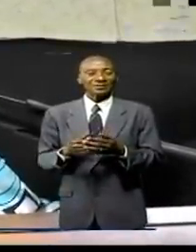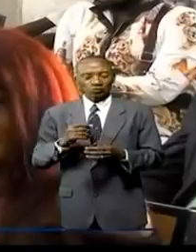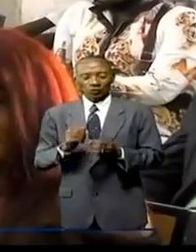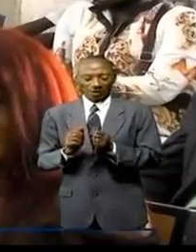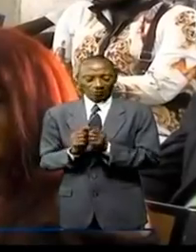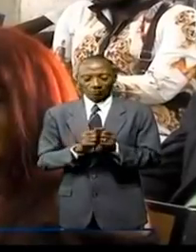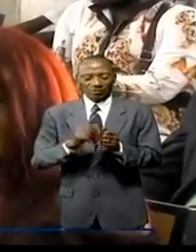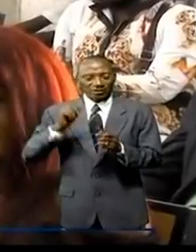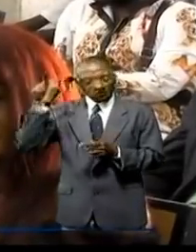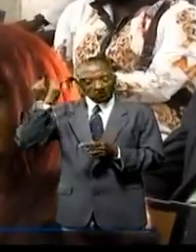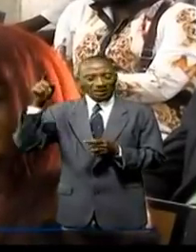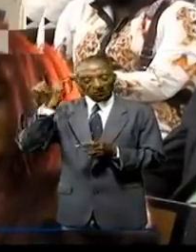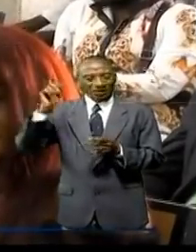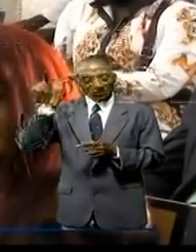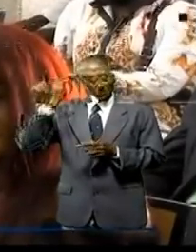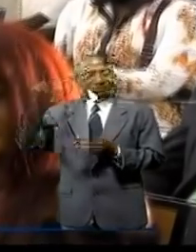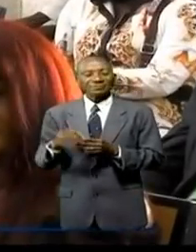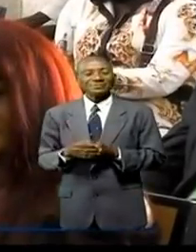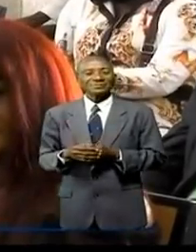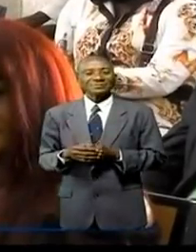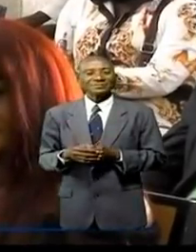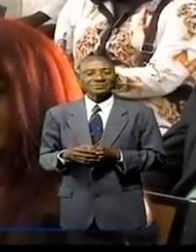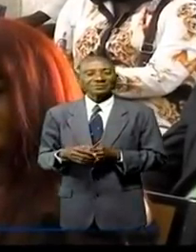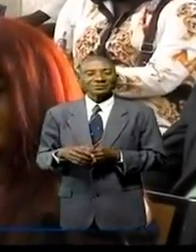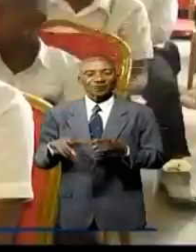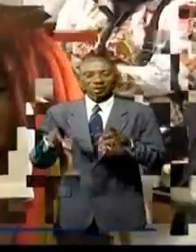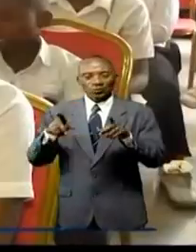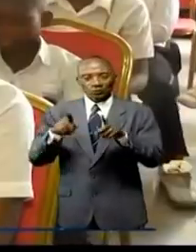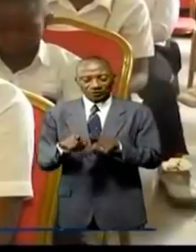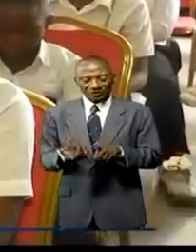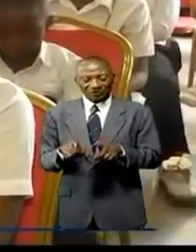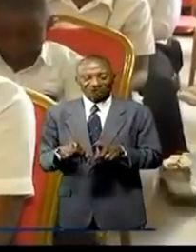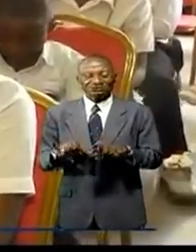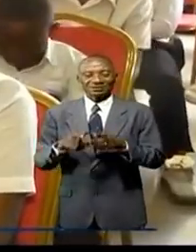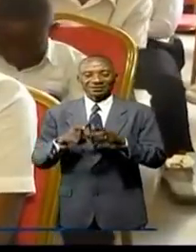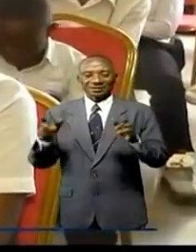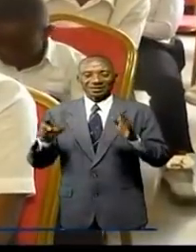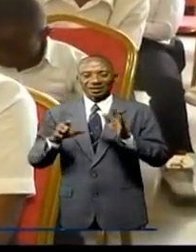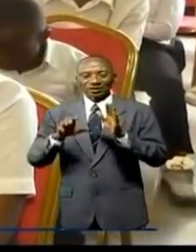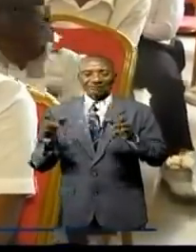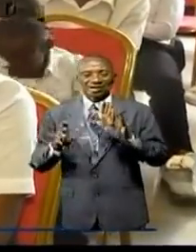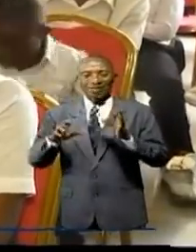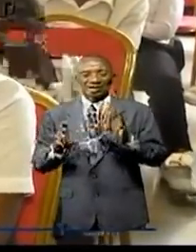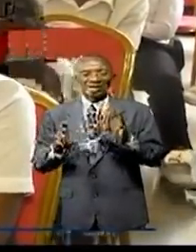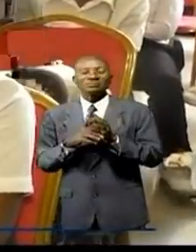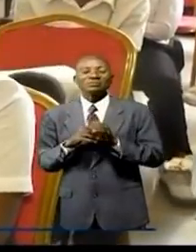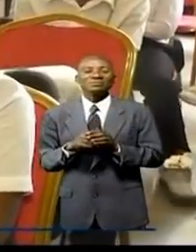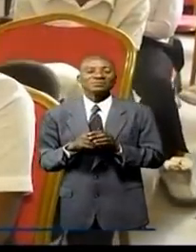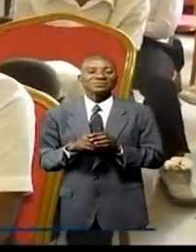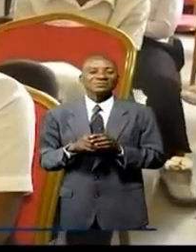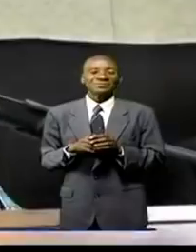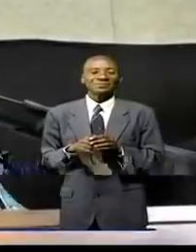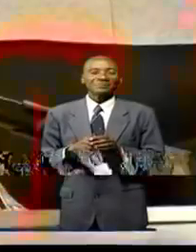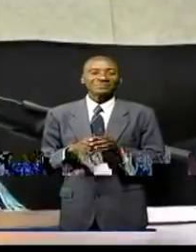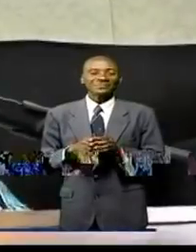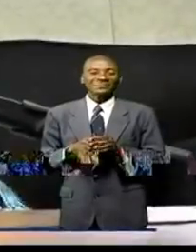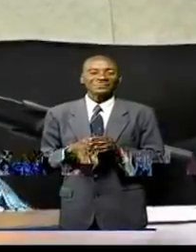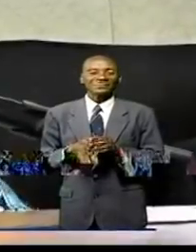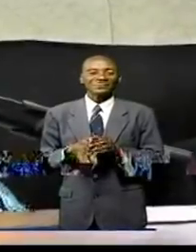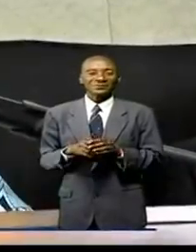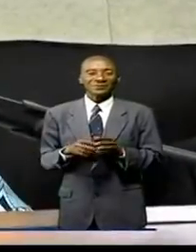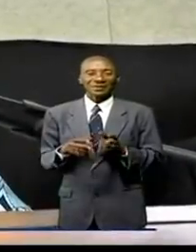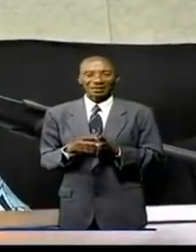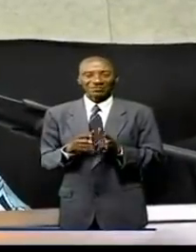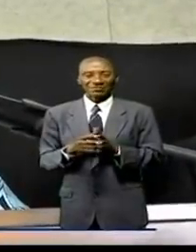Intrigants, a apporté une grande contribution à l'œuvre de l'éducation de masse et à l'initiation des jeunes au